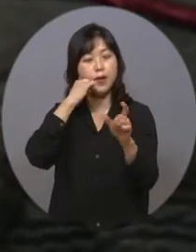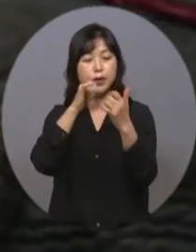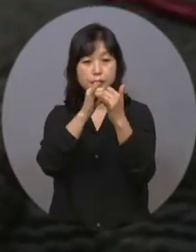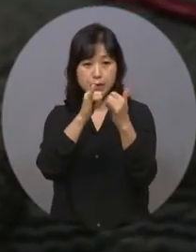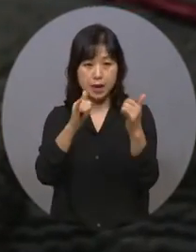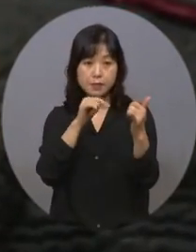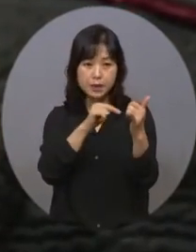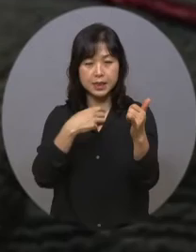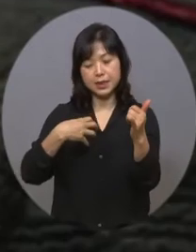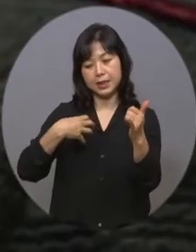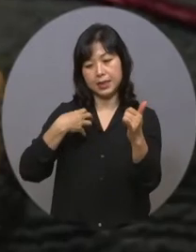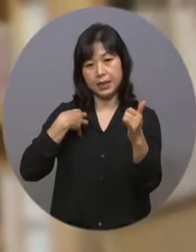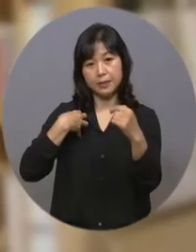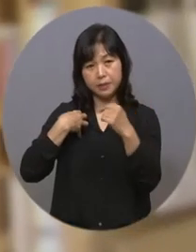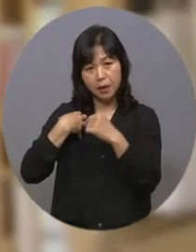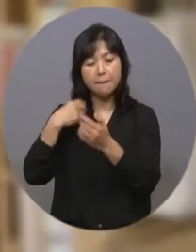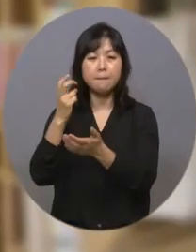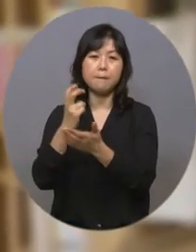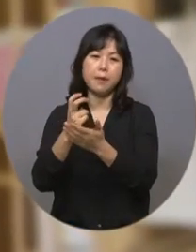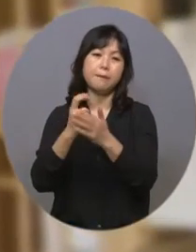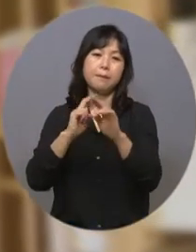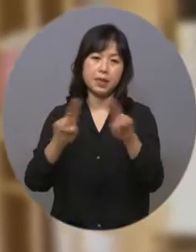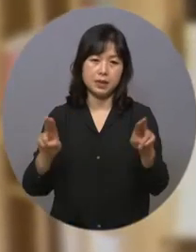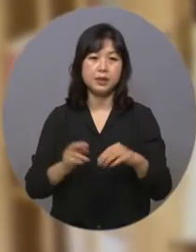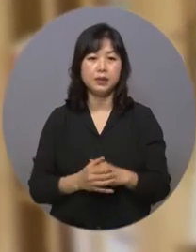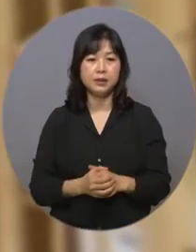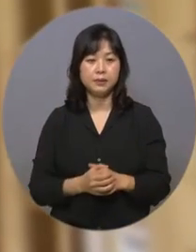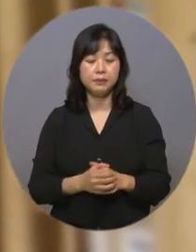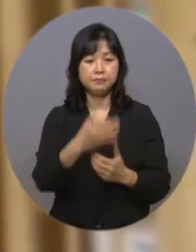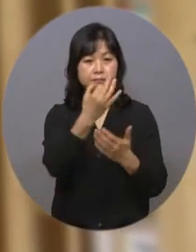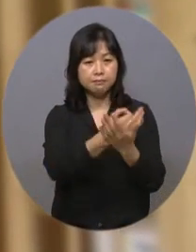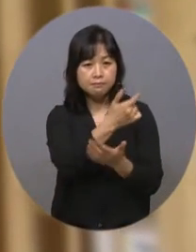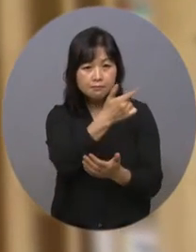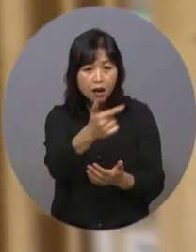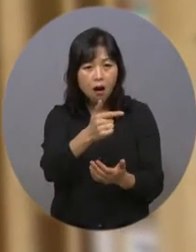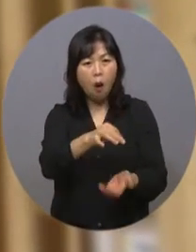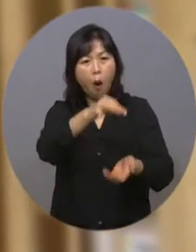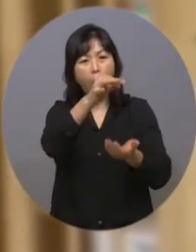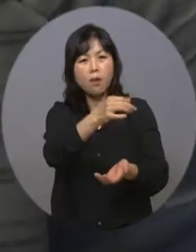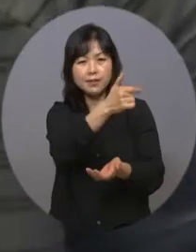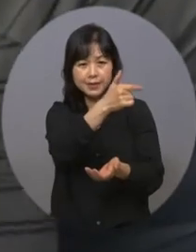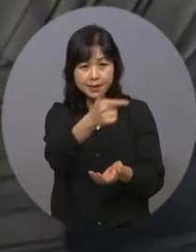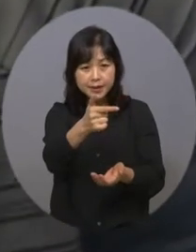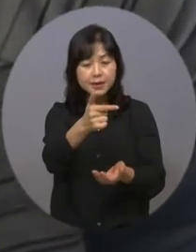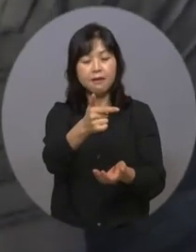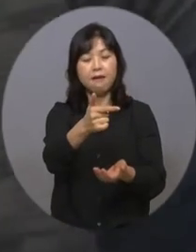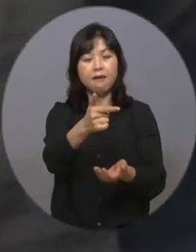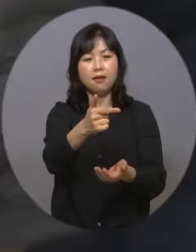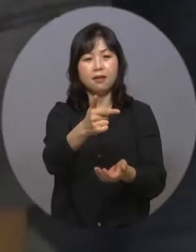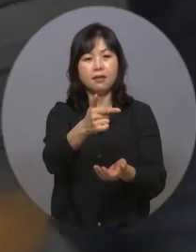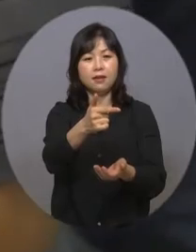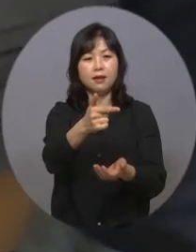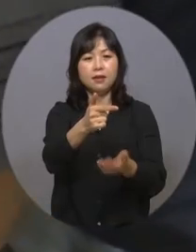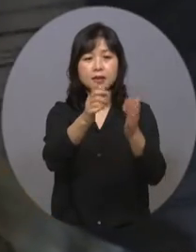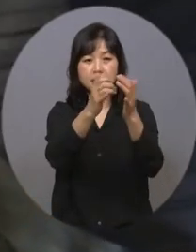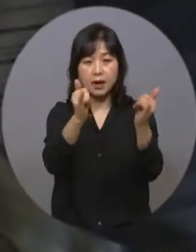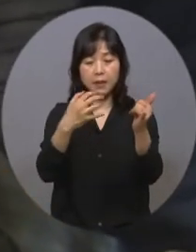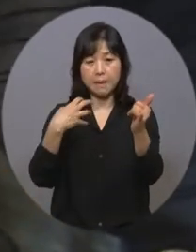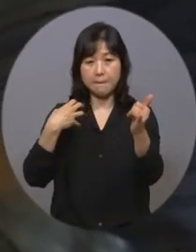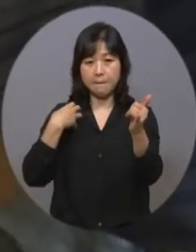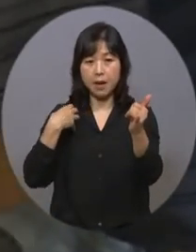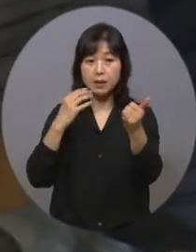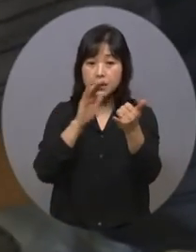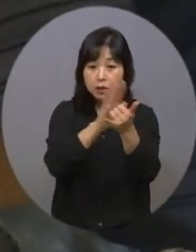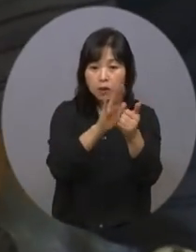의무자 기준이 폐지됩니다 다만 고소득 오대산을 가진 부양 의무자 에 대해선 부양 의무자 기준이